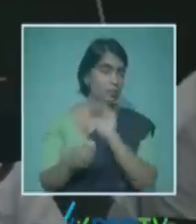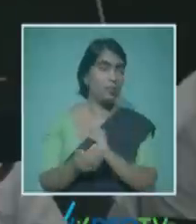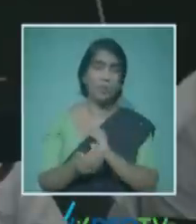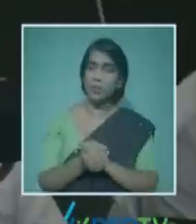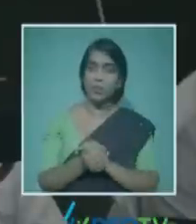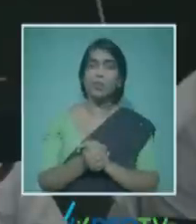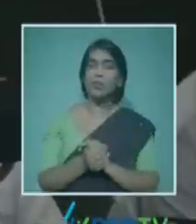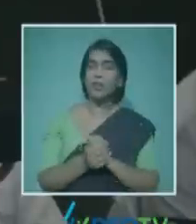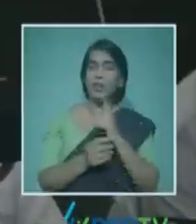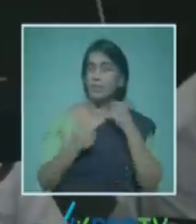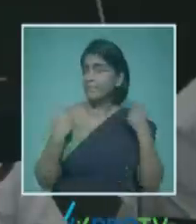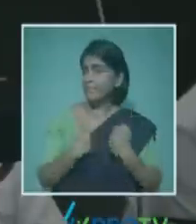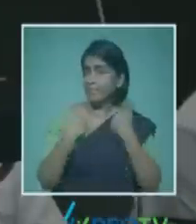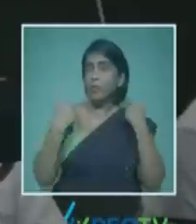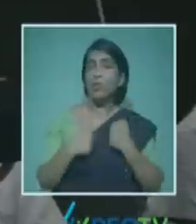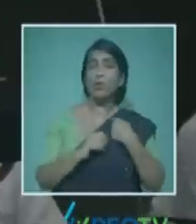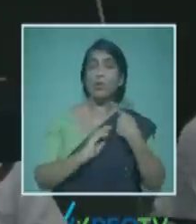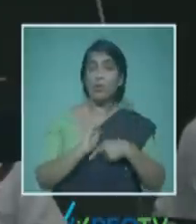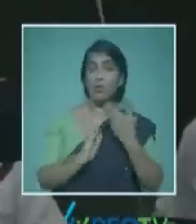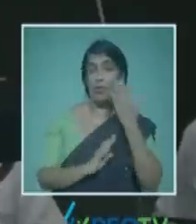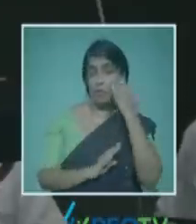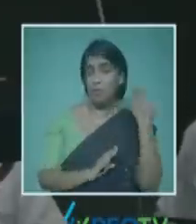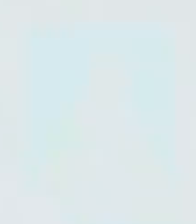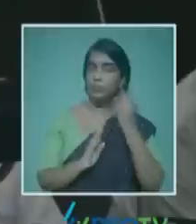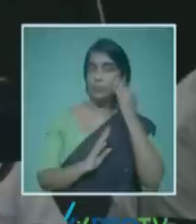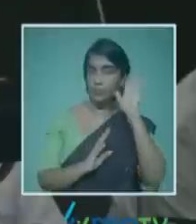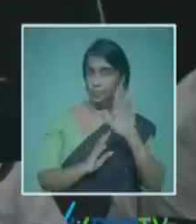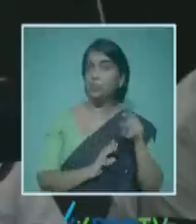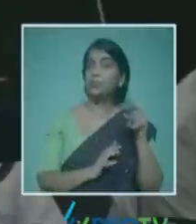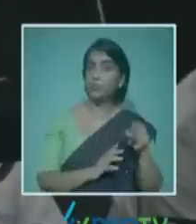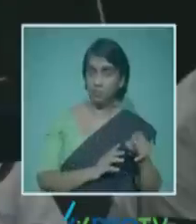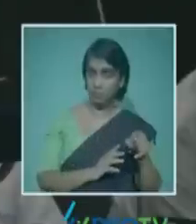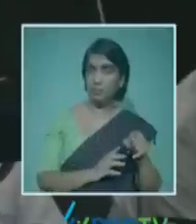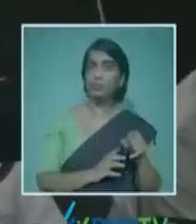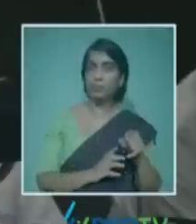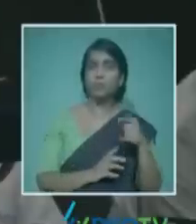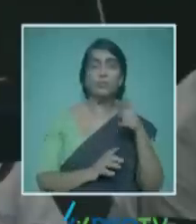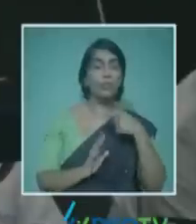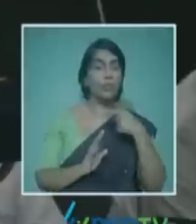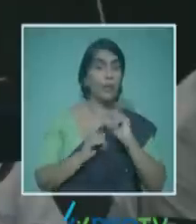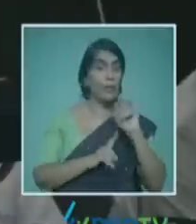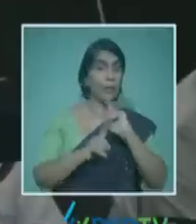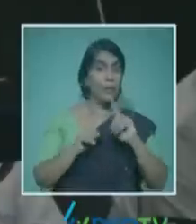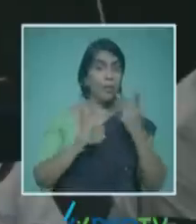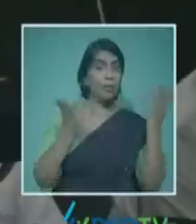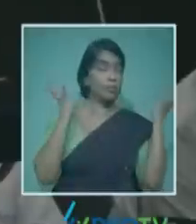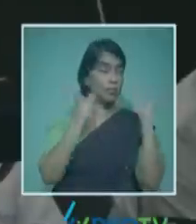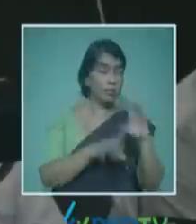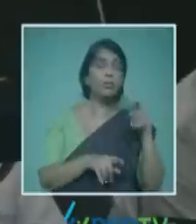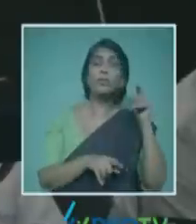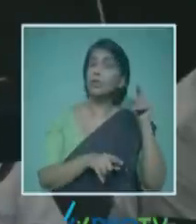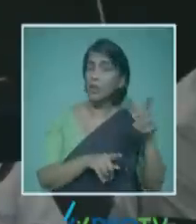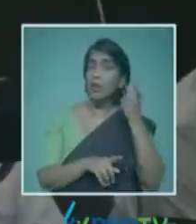එක එක ගැටෙන්න වෙලා තියෙන රටේ මව්වරුන්ට විශේෂයෙන් ඒ ස්ත්‍රීන් මේ පාර්ලිමේන්තුව හන්දියට ආවම